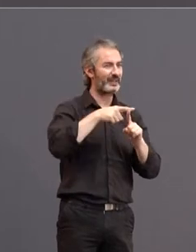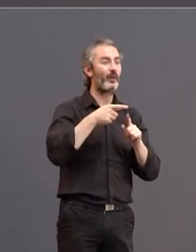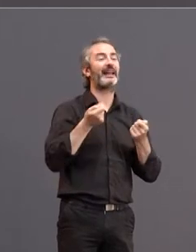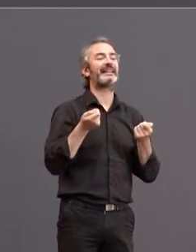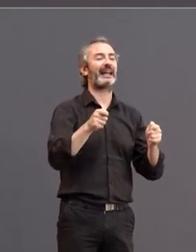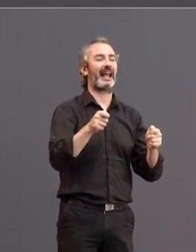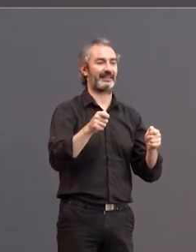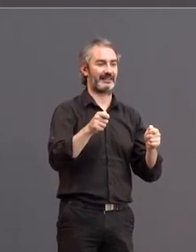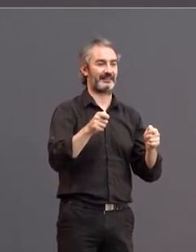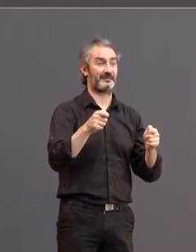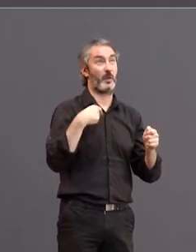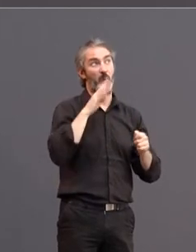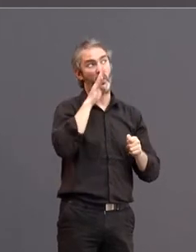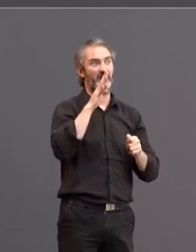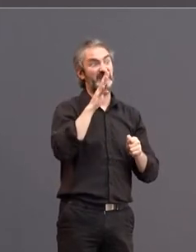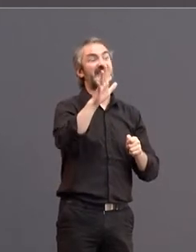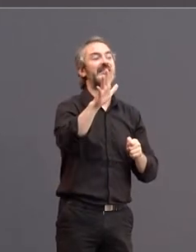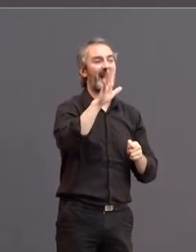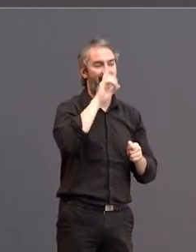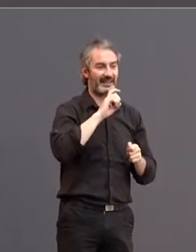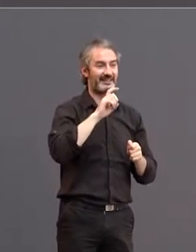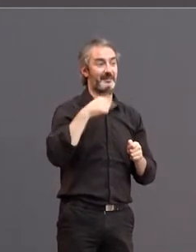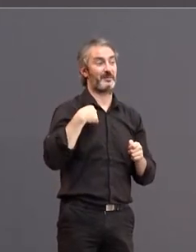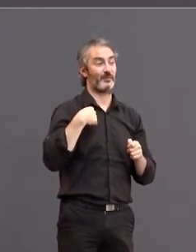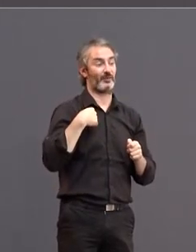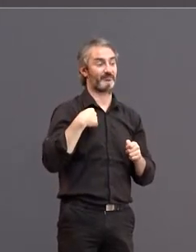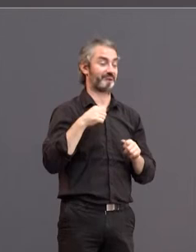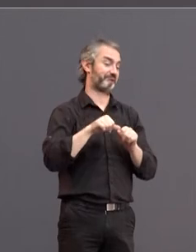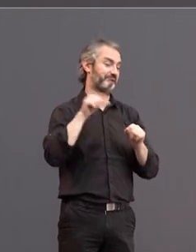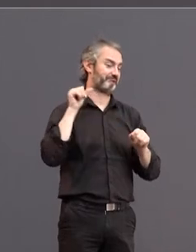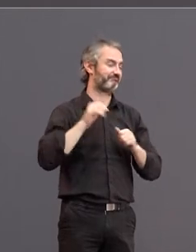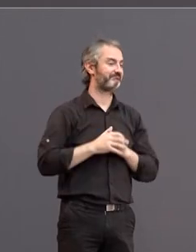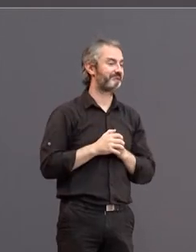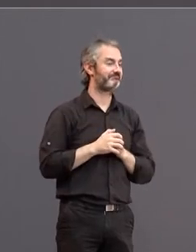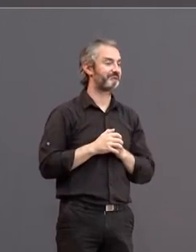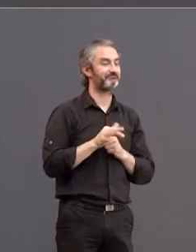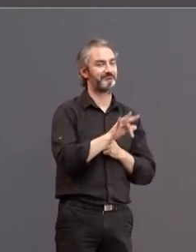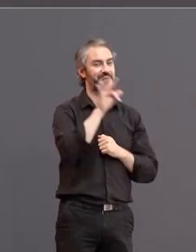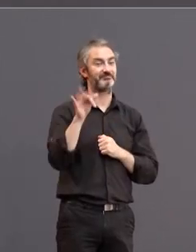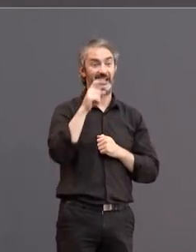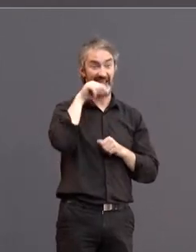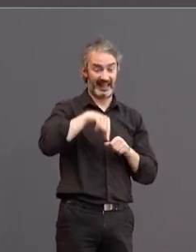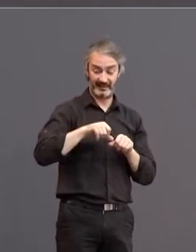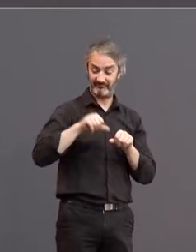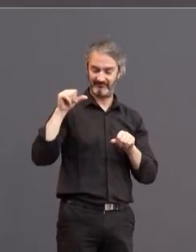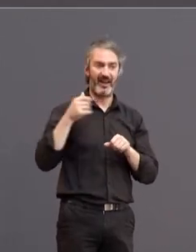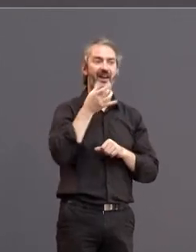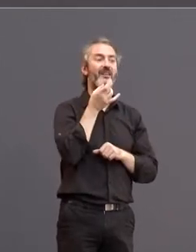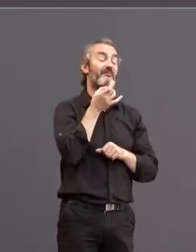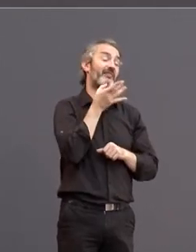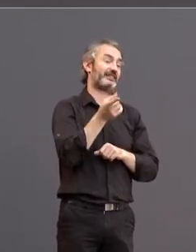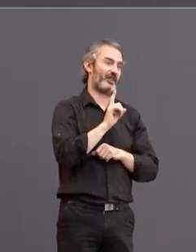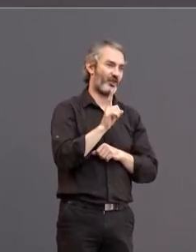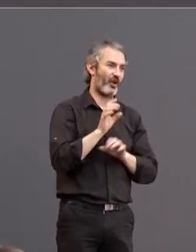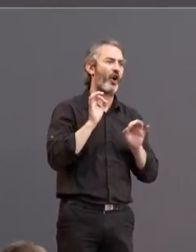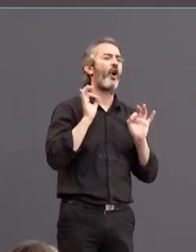últims 4 o 5 anys de la manera que es mereixen. Aquests darrers anys no han estat fàcils i de ben segur